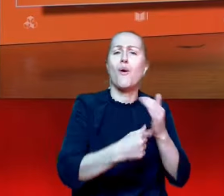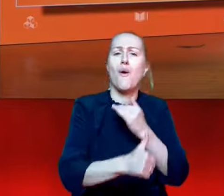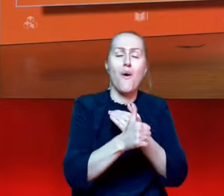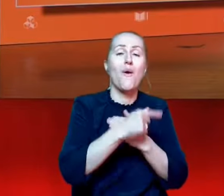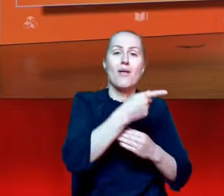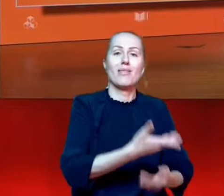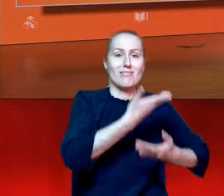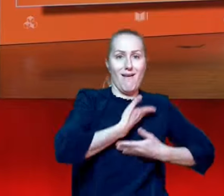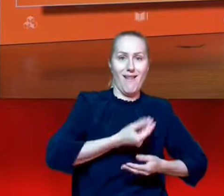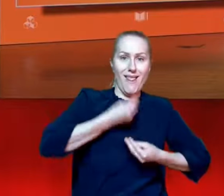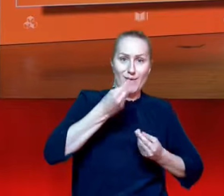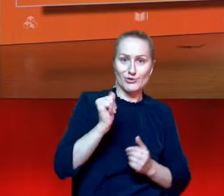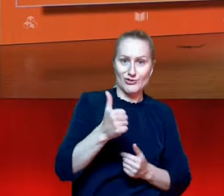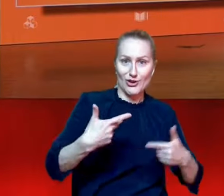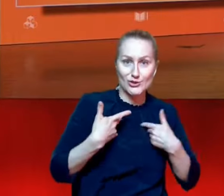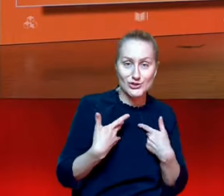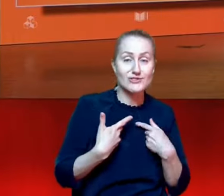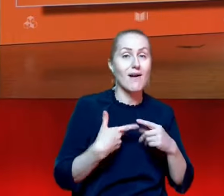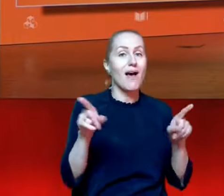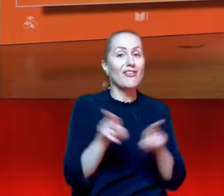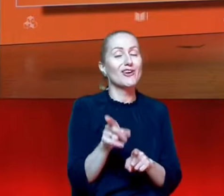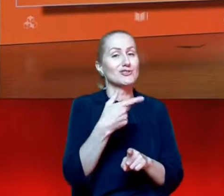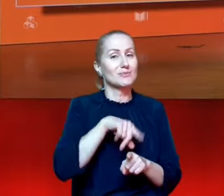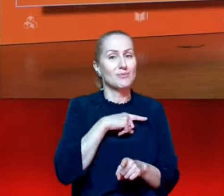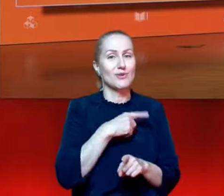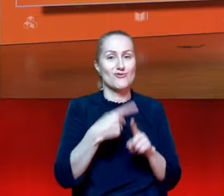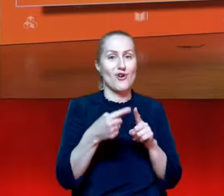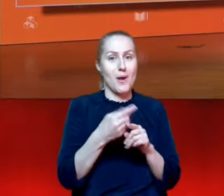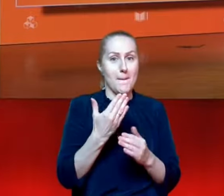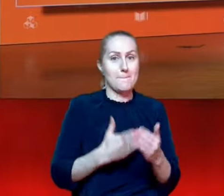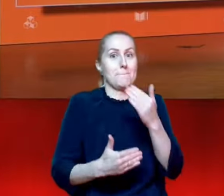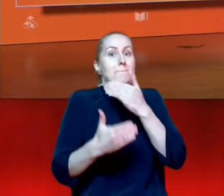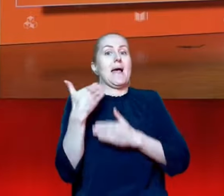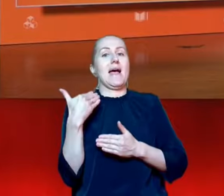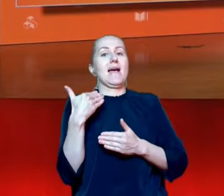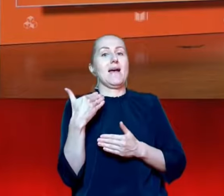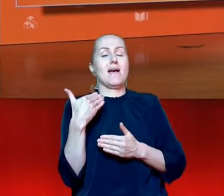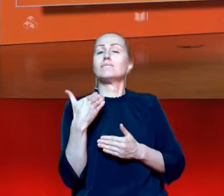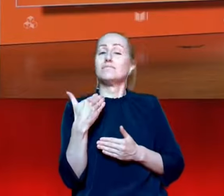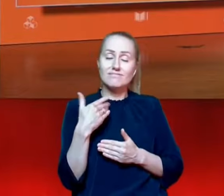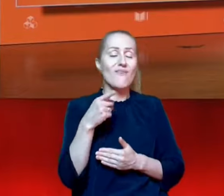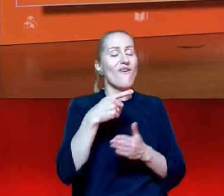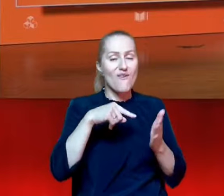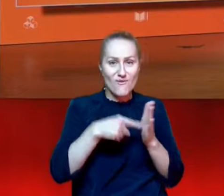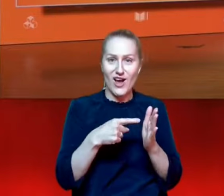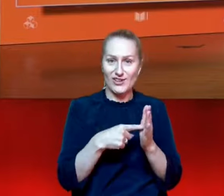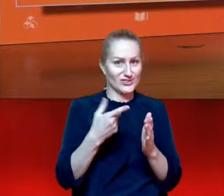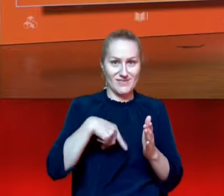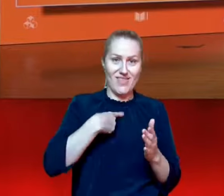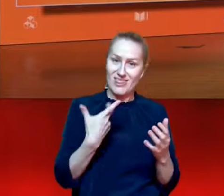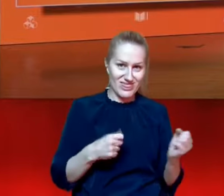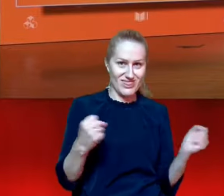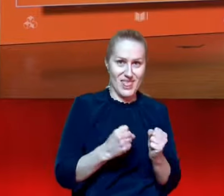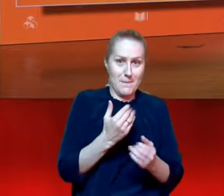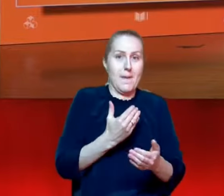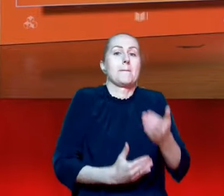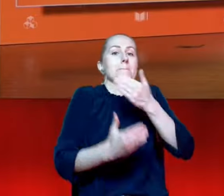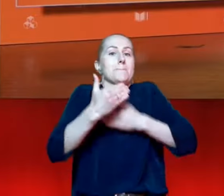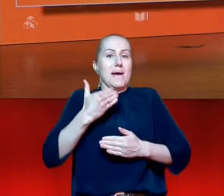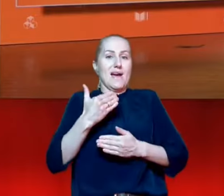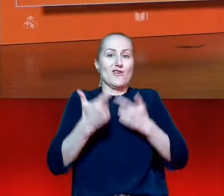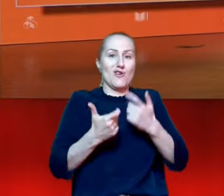lepszą jakość życia i jak gdyby trochę robimy krok w tył. I to jest bardzo istotne, żeby się nie bać tego kroku zrobić w tył, przy